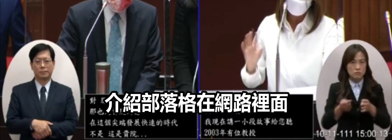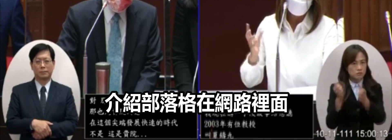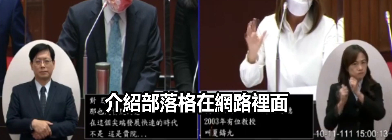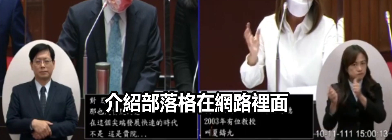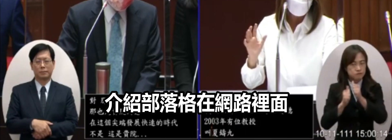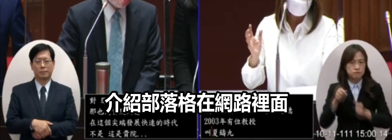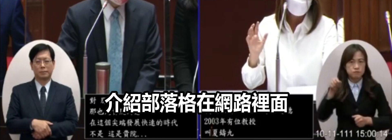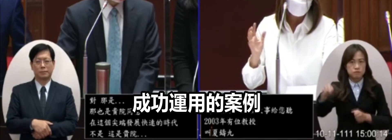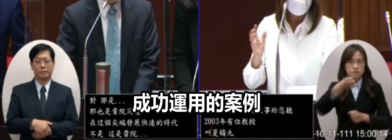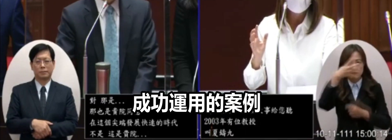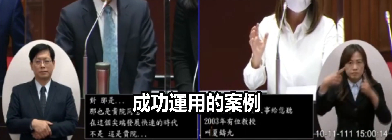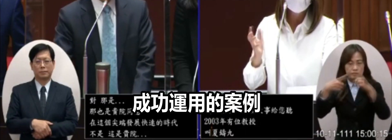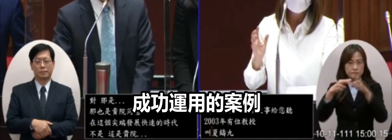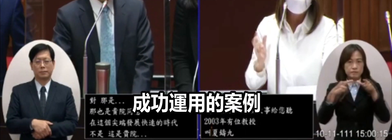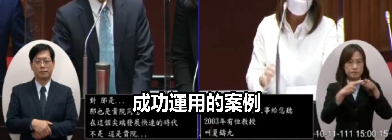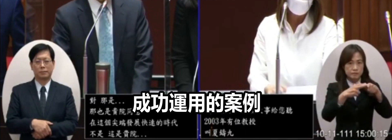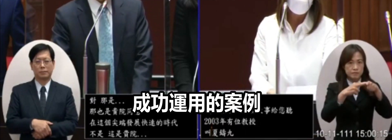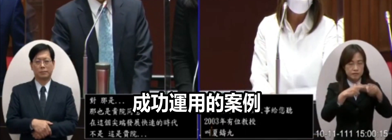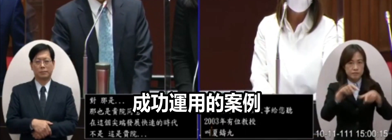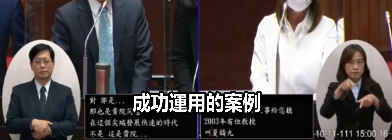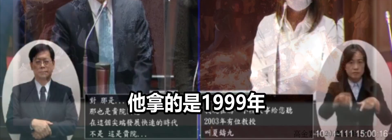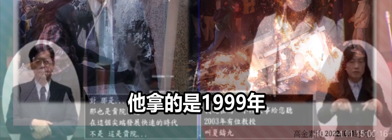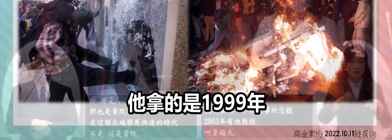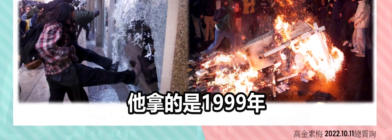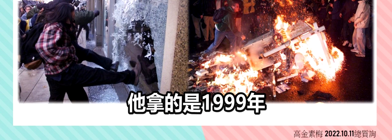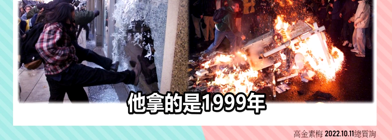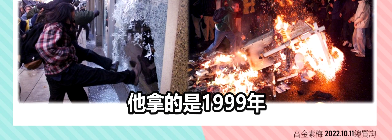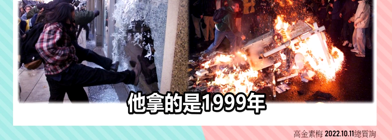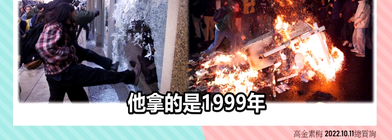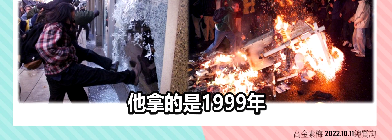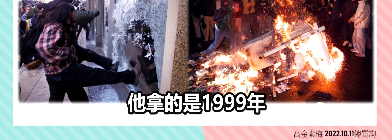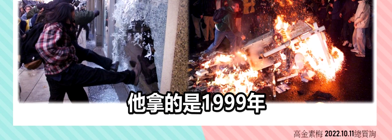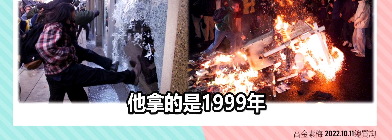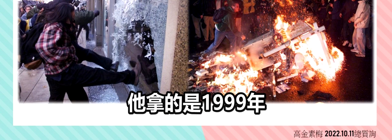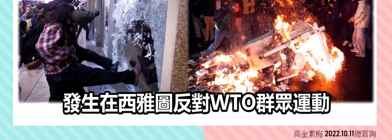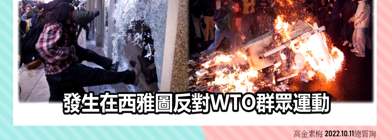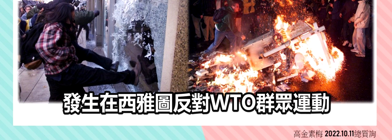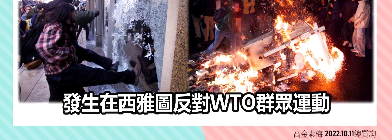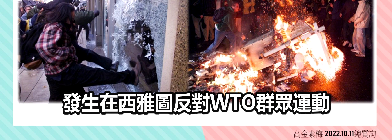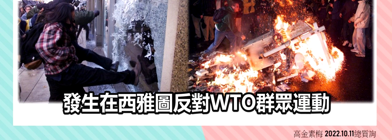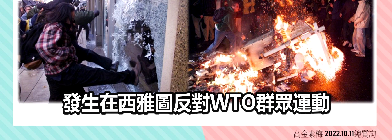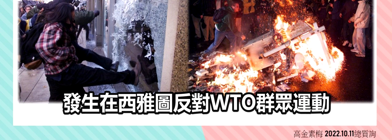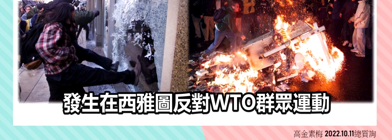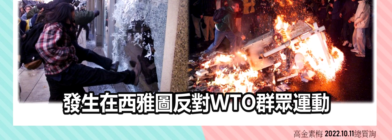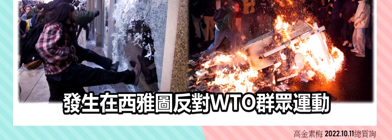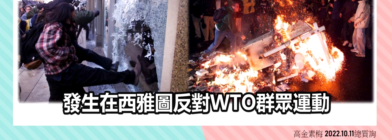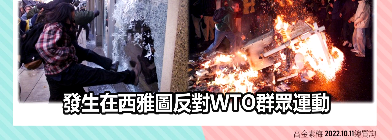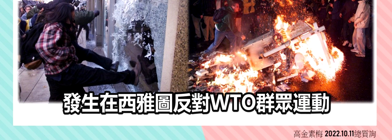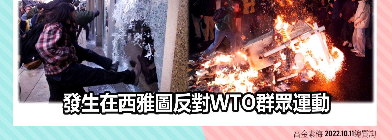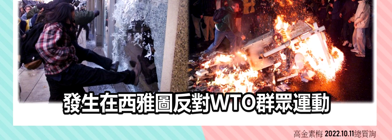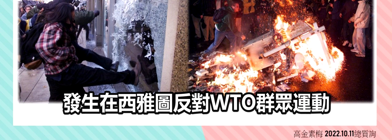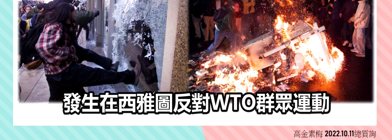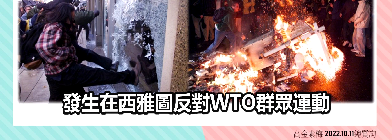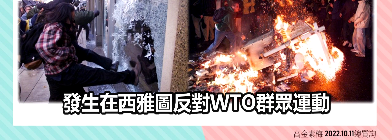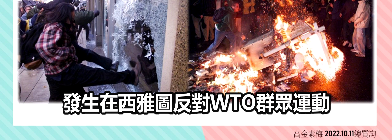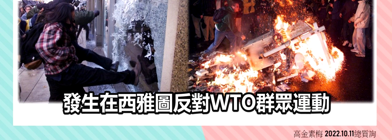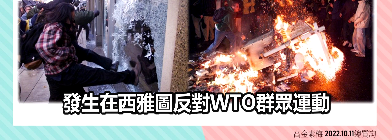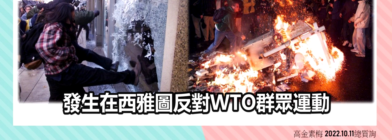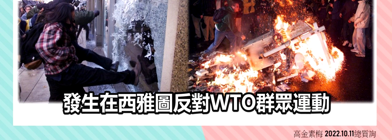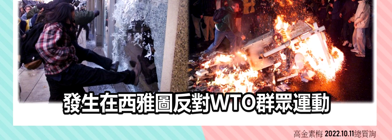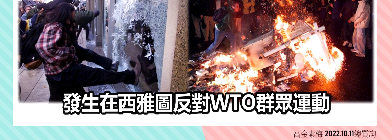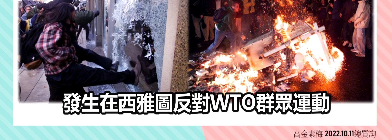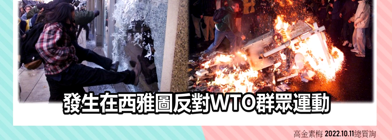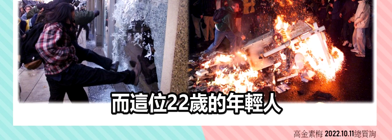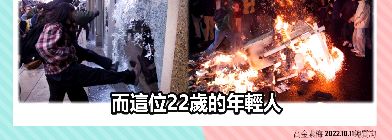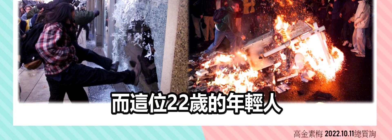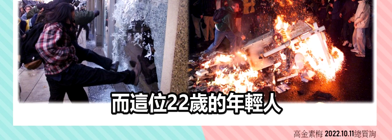在网络里面成功运用的案例，他拿的是1999年发生在西雅图反对 WTO 群众